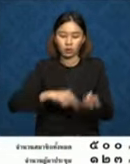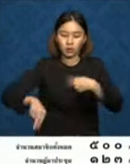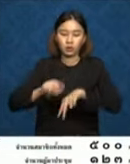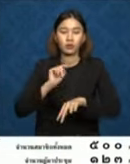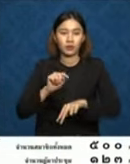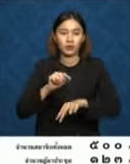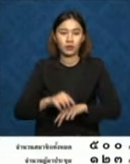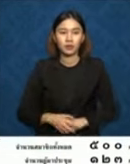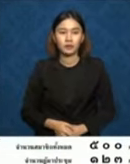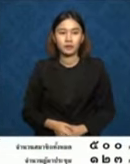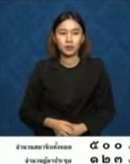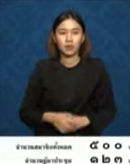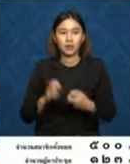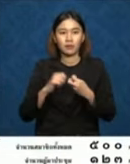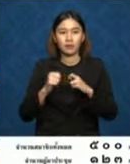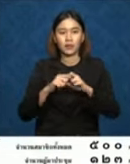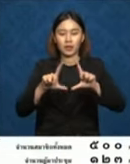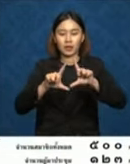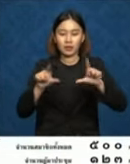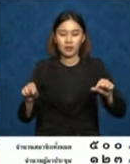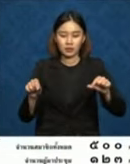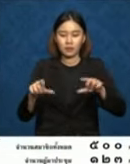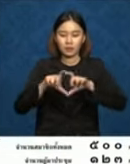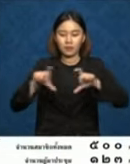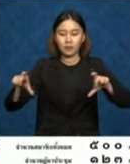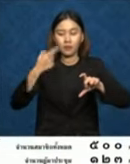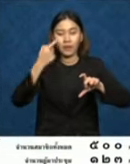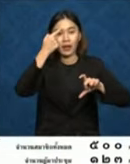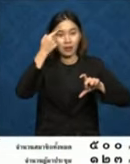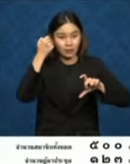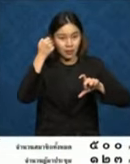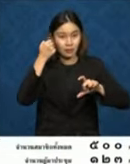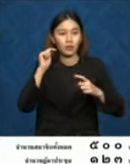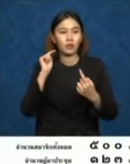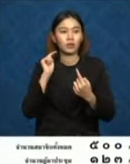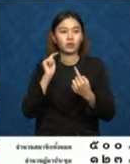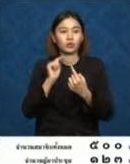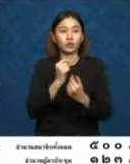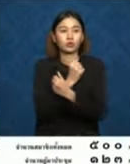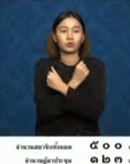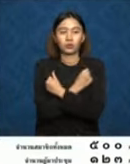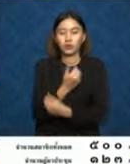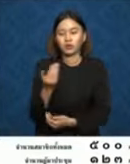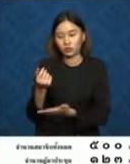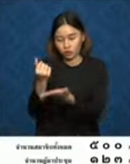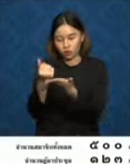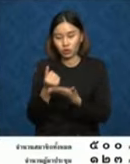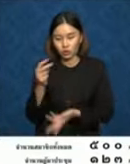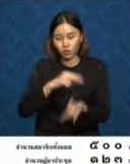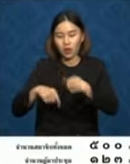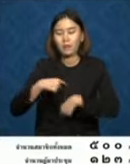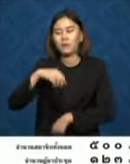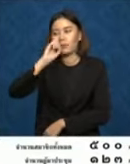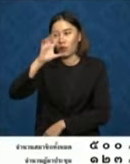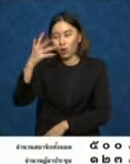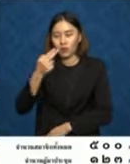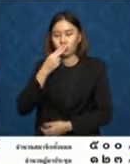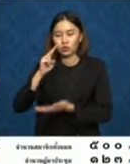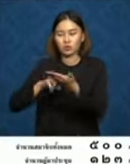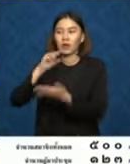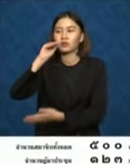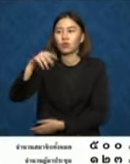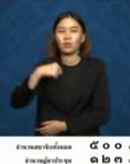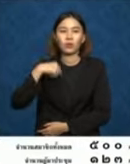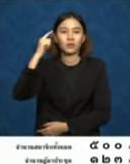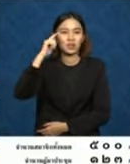ครับปัญหาแท็กซี่ป้ายดำนะครับขนส่งทางบกย่านอโศกนานานะครับรบกวนมาดูด้วยเคยร้องไปแล้วเหมือนกันทำหนังสือไปนะครับผ